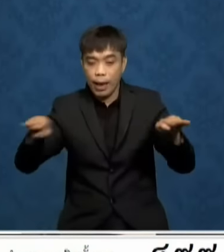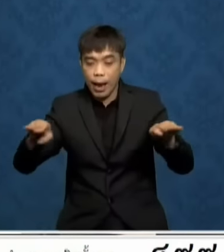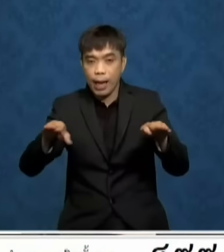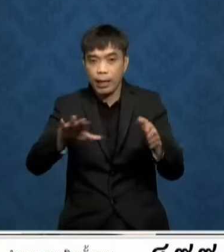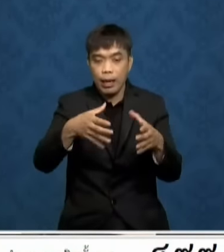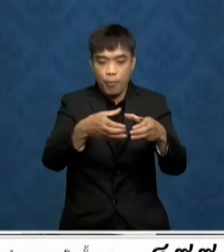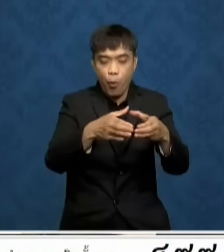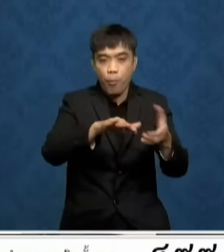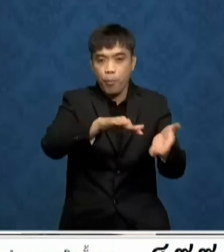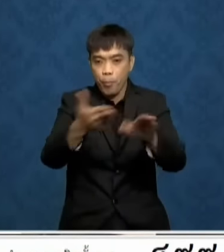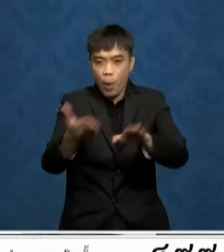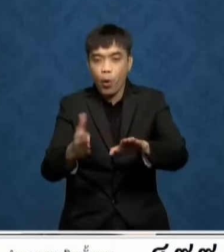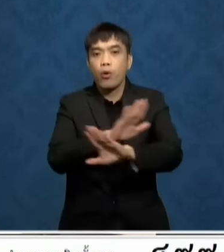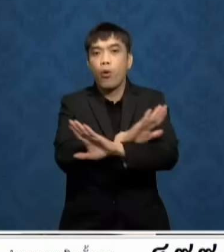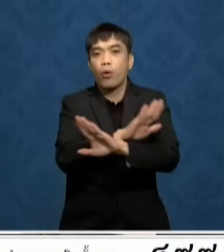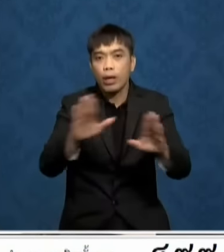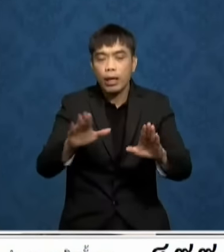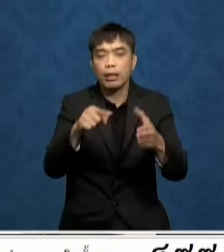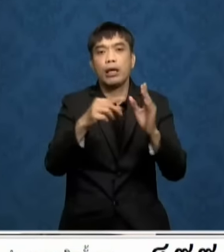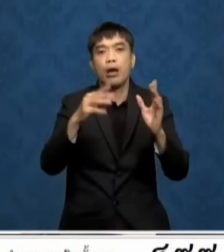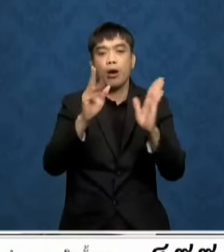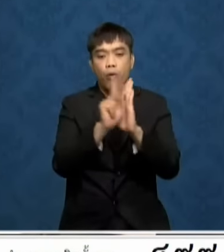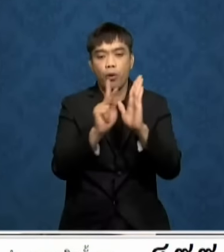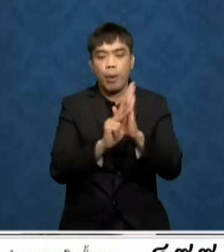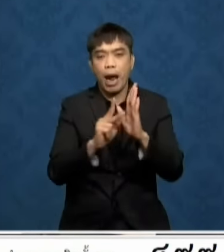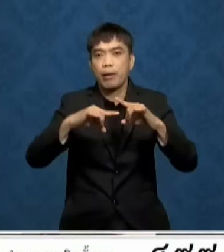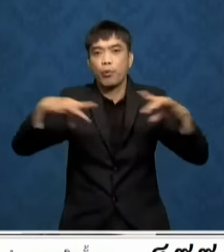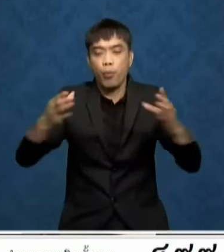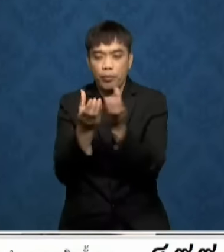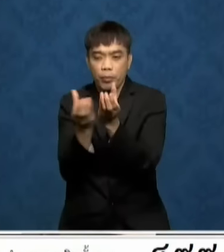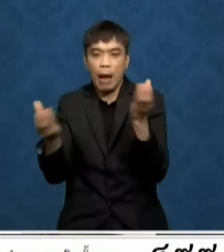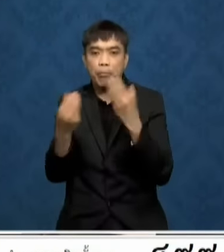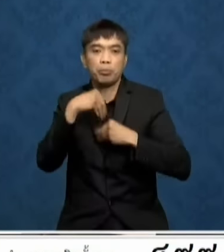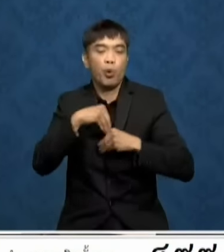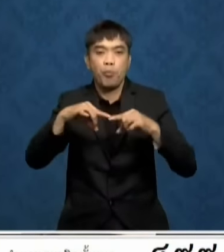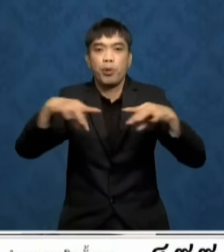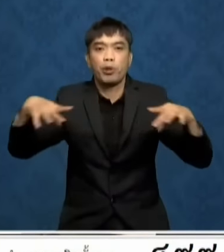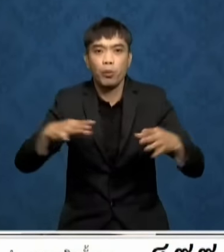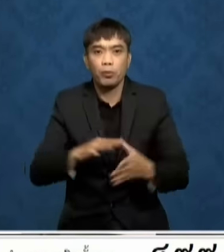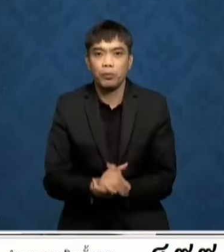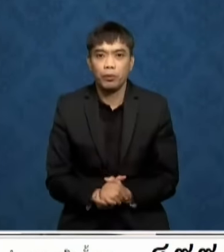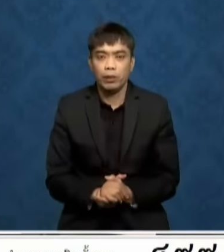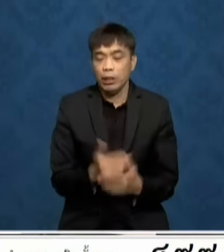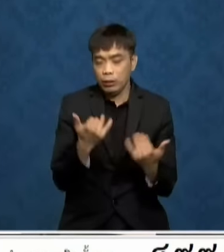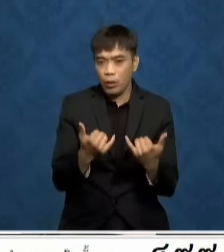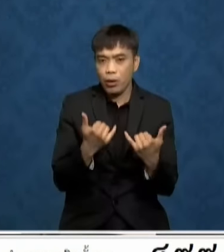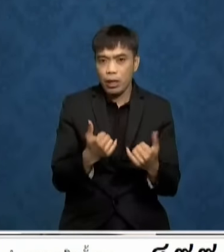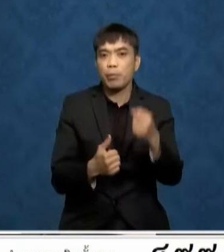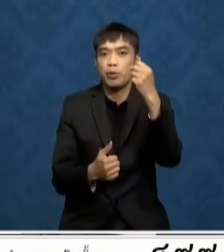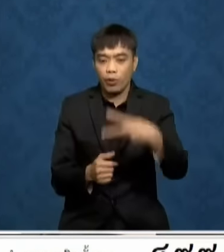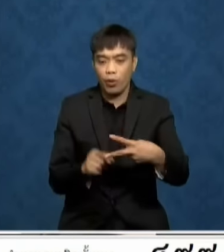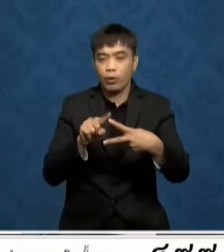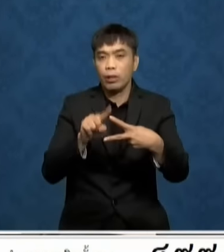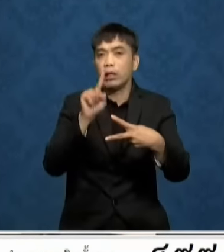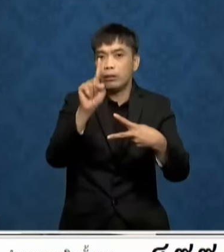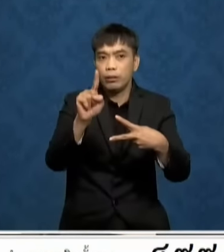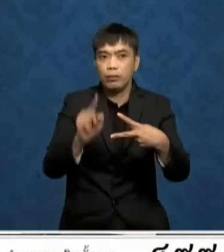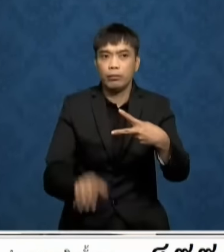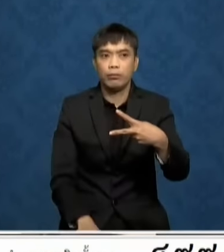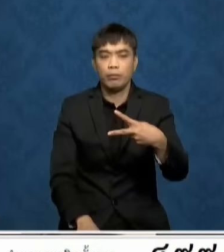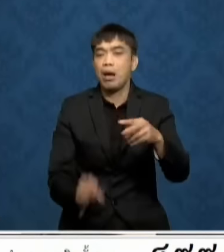หมายไทยขัดแย้งต่อหลักนิติธรรมที่เราต่างก็ยอมรับร่วมกันว่าเป็นหลักการพื้นฐานของรัฐอย่างน้อยใน2ประการด้วยกันคือ1ความ